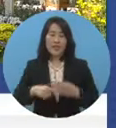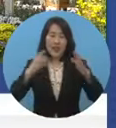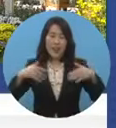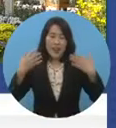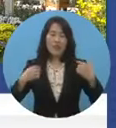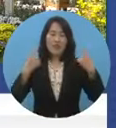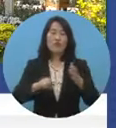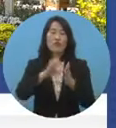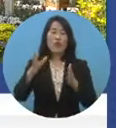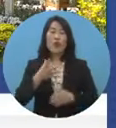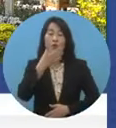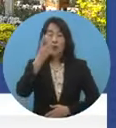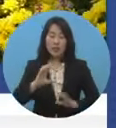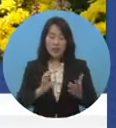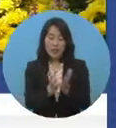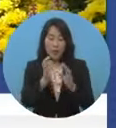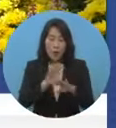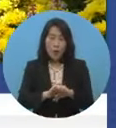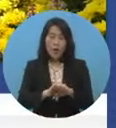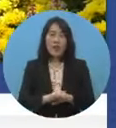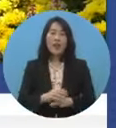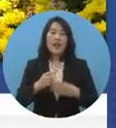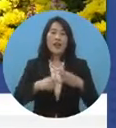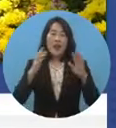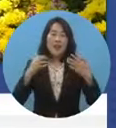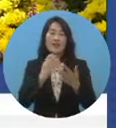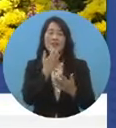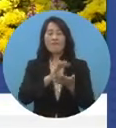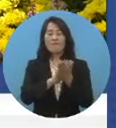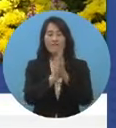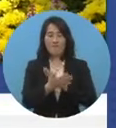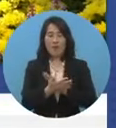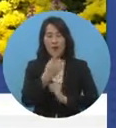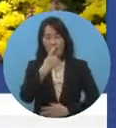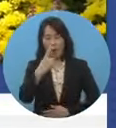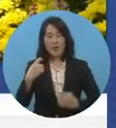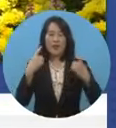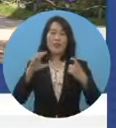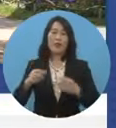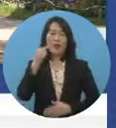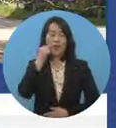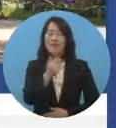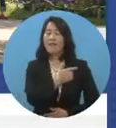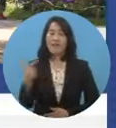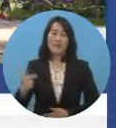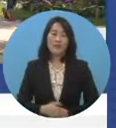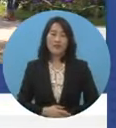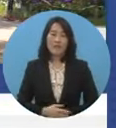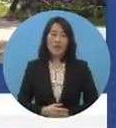가을 여행이 명소 순천만 국가 정원 의 가을 새기기 터지면서 낭만적인 여행지로 주목받고 있습니다